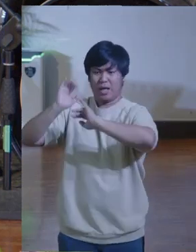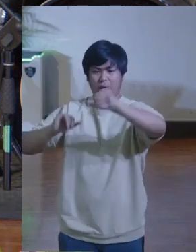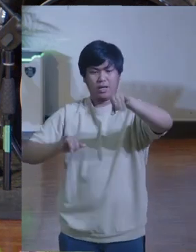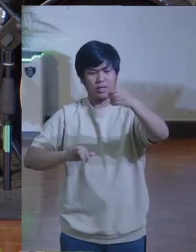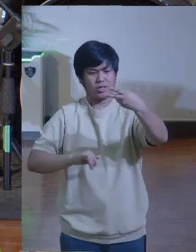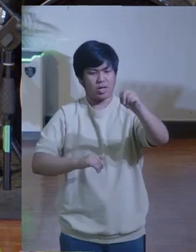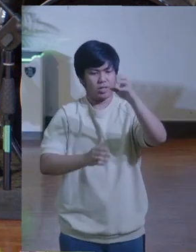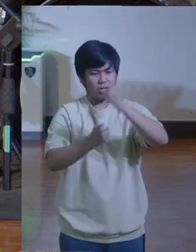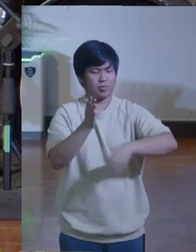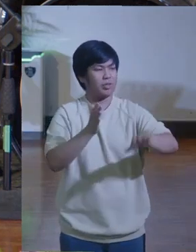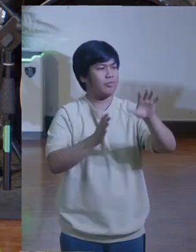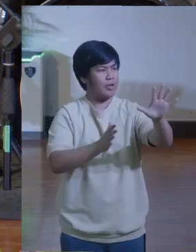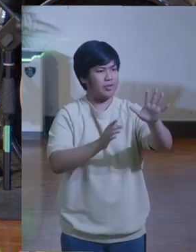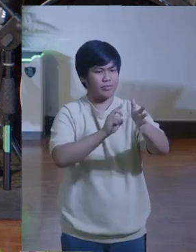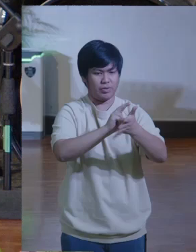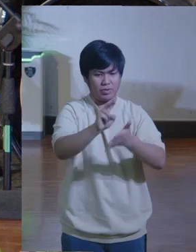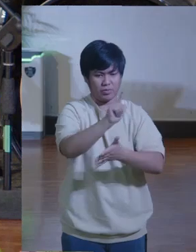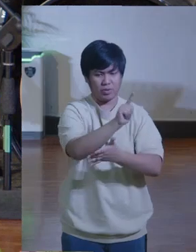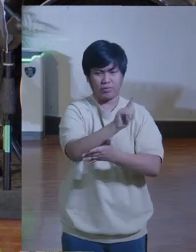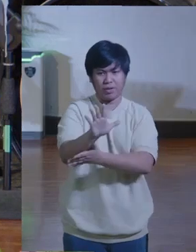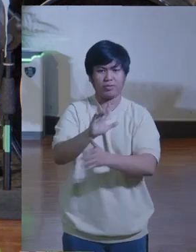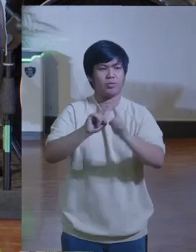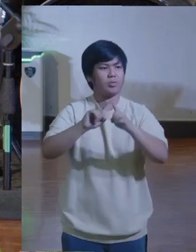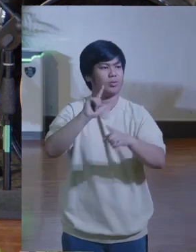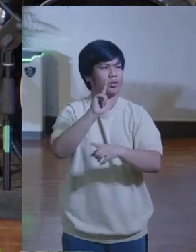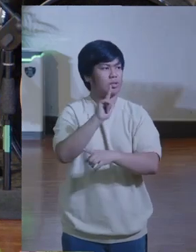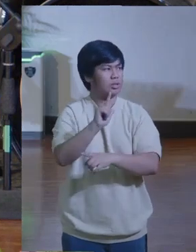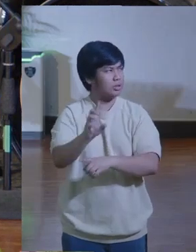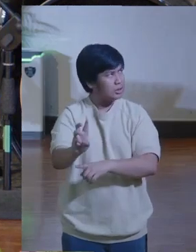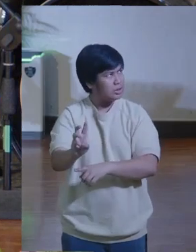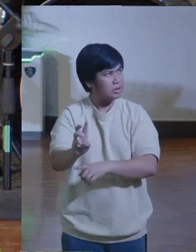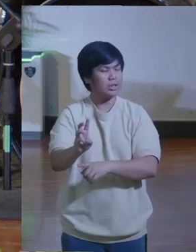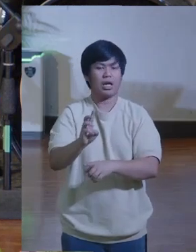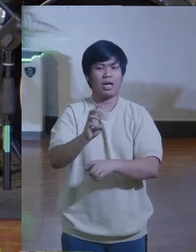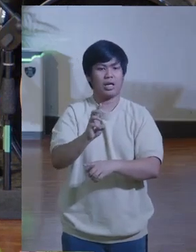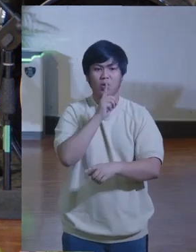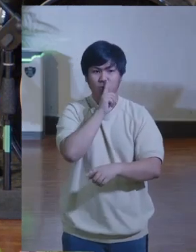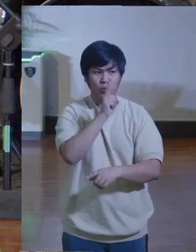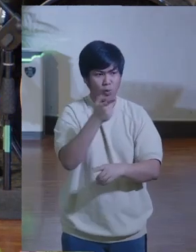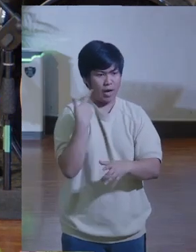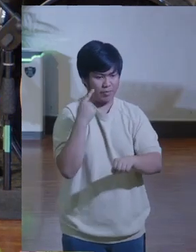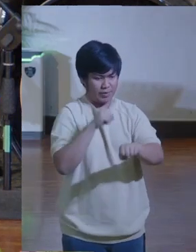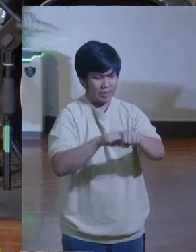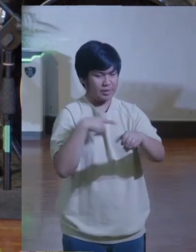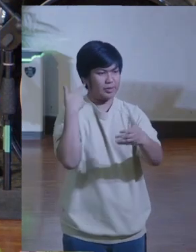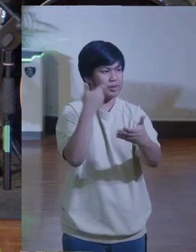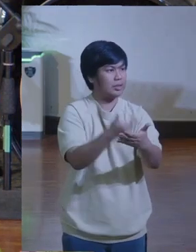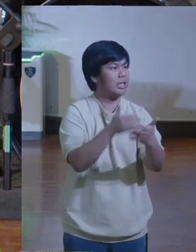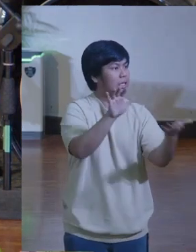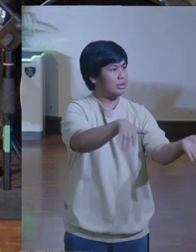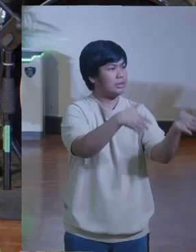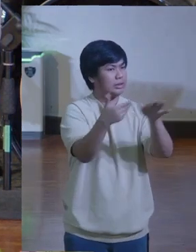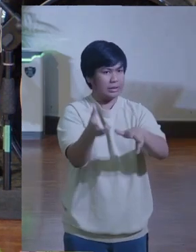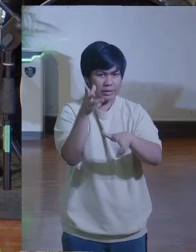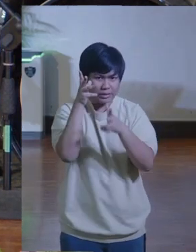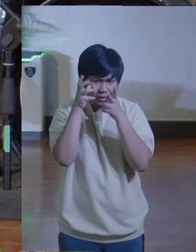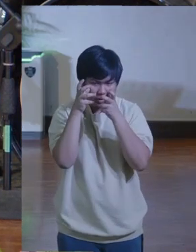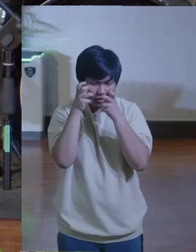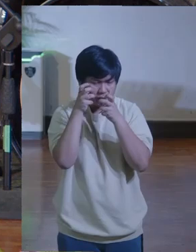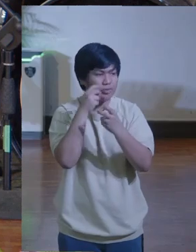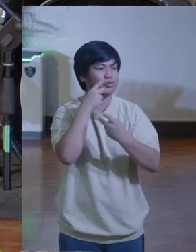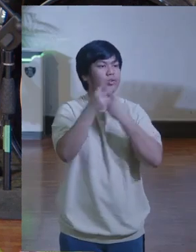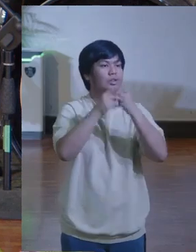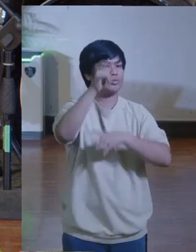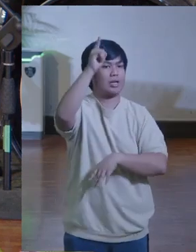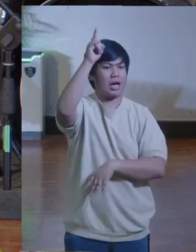chapter 5 verses 25 to 26, Truly, truly, I say to you, an hour is coming and is now here when the dead will hear the voice of the Son of